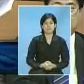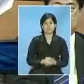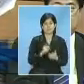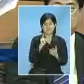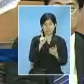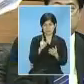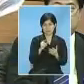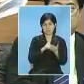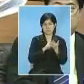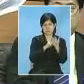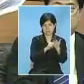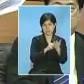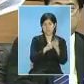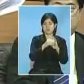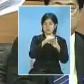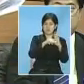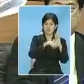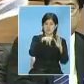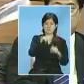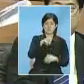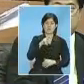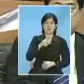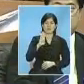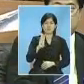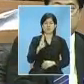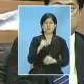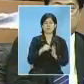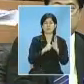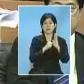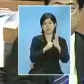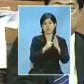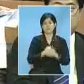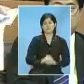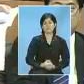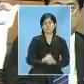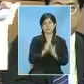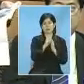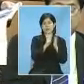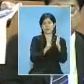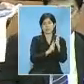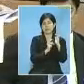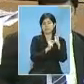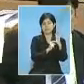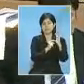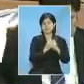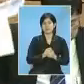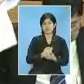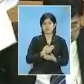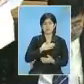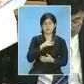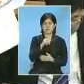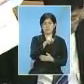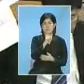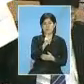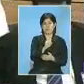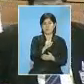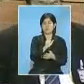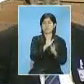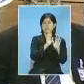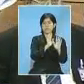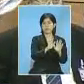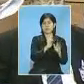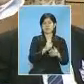มาทำเป็นพระราชบัญญัติแต่สิ่งหนึ่งเนี่ยกฎหมายฉบับนี้นะครับท่านประธานฮะผมตั้งข้อสังเกตไว้นิดนึง